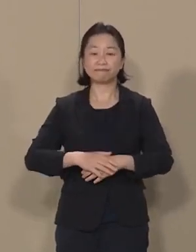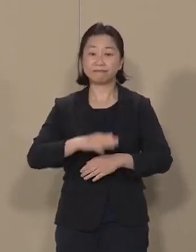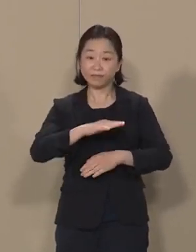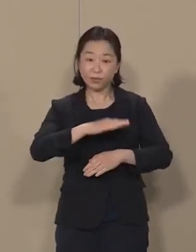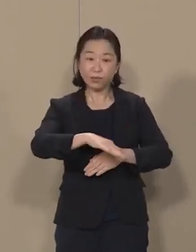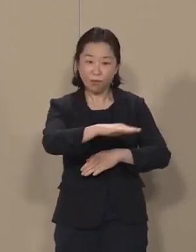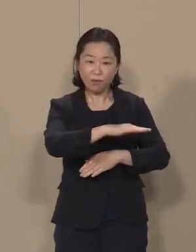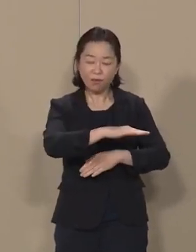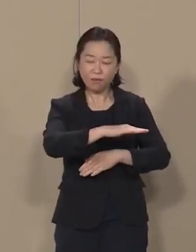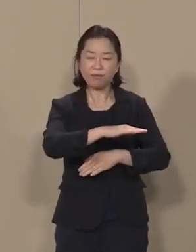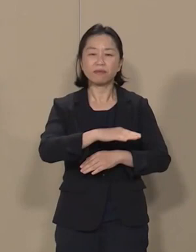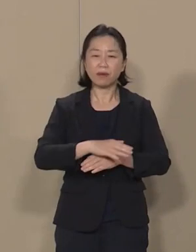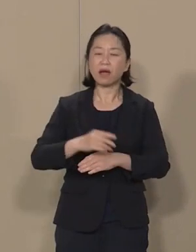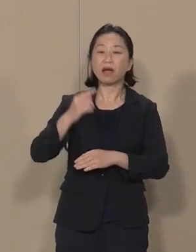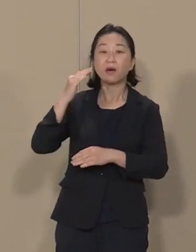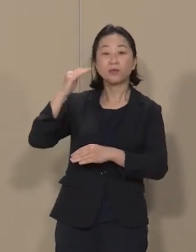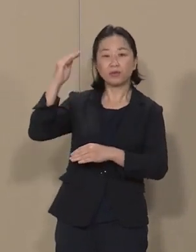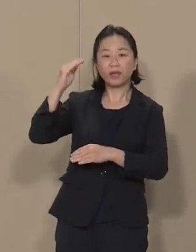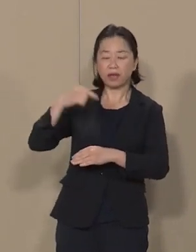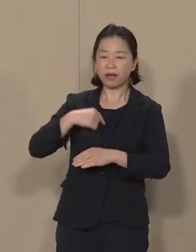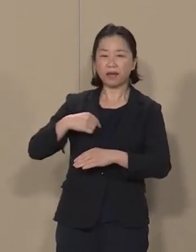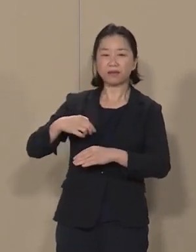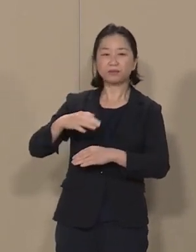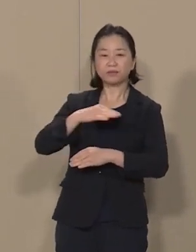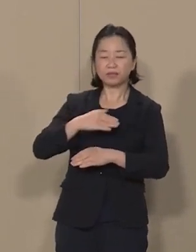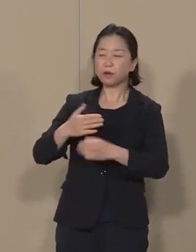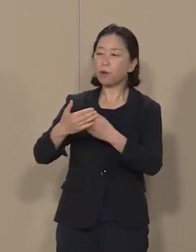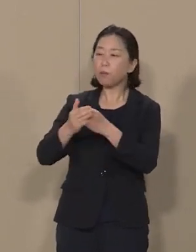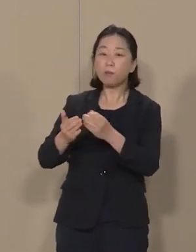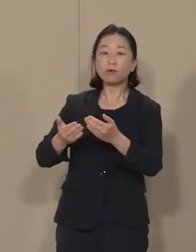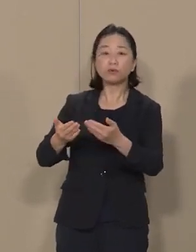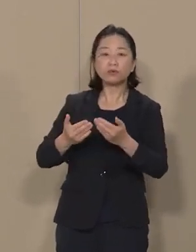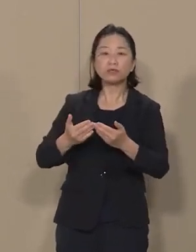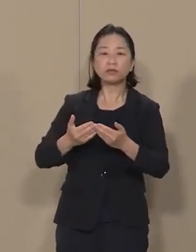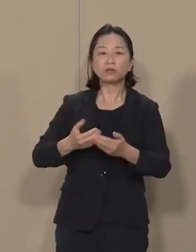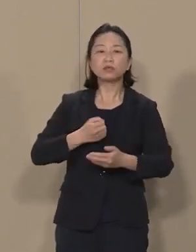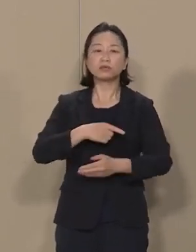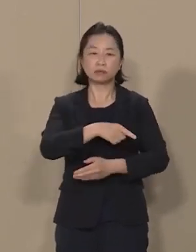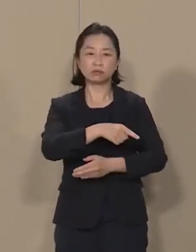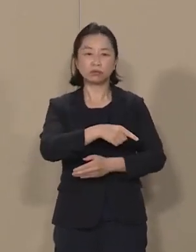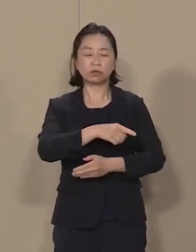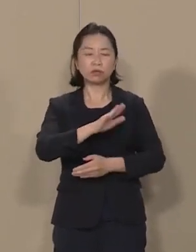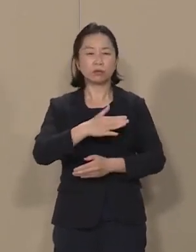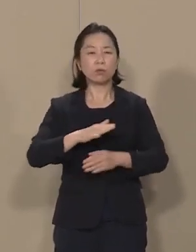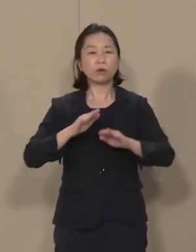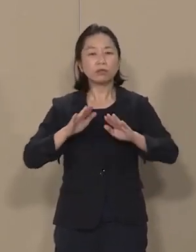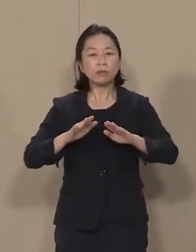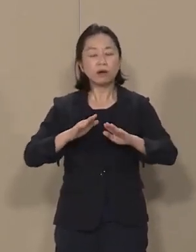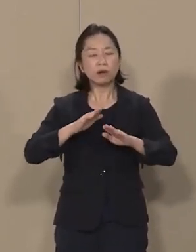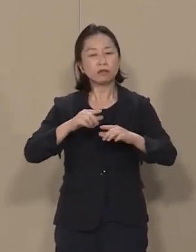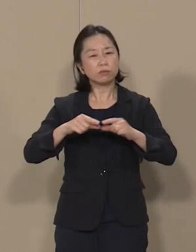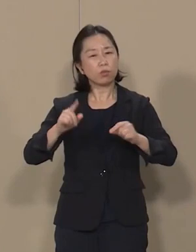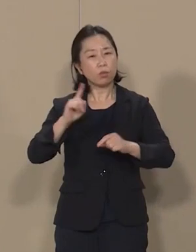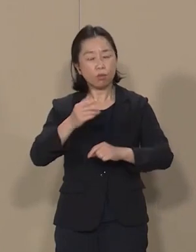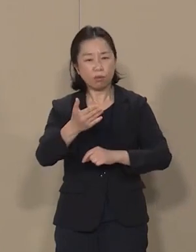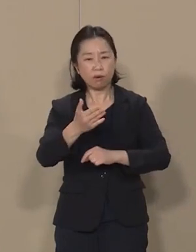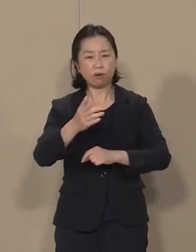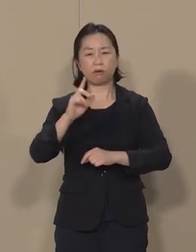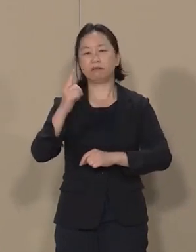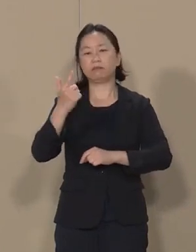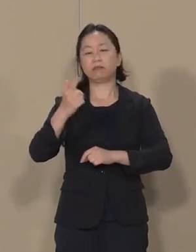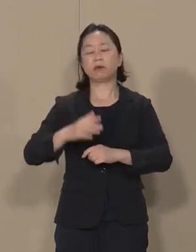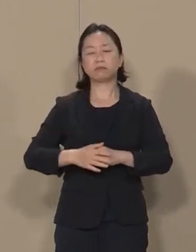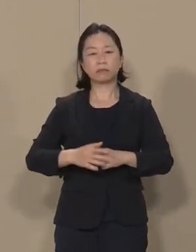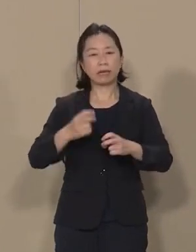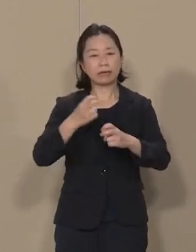が自分たち守ってるんだと信じているんですけれども今の日本はそういう状態になっていません憲法改正はやっていき